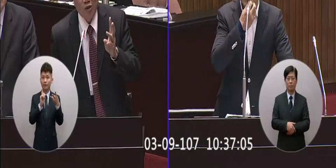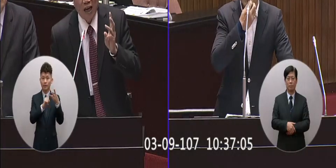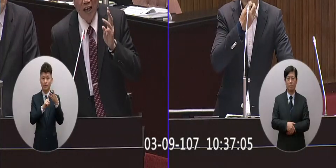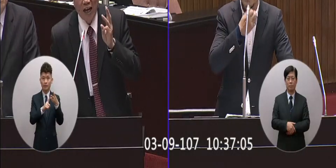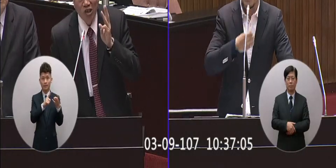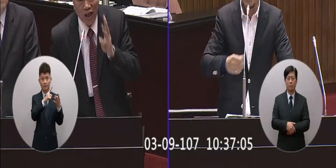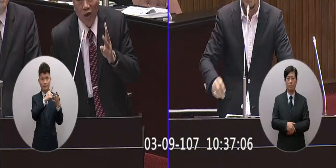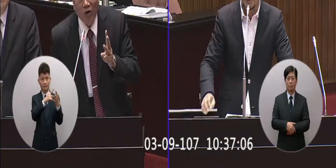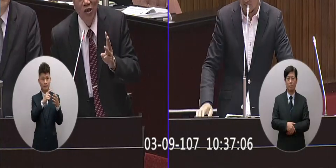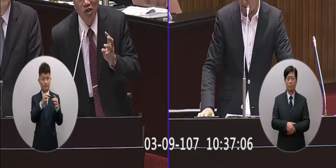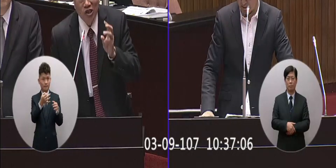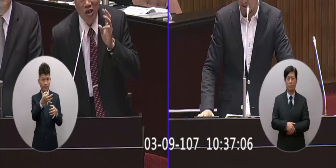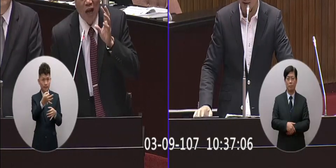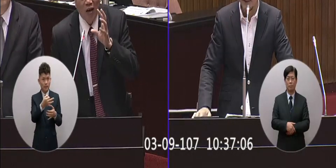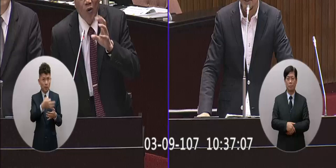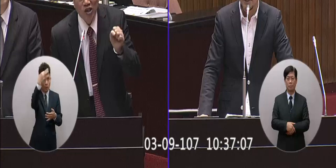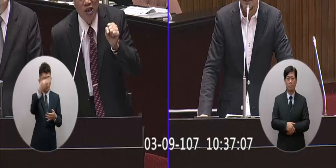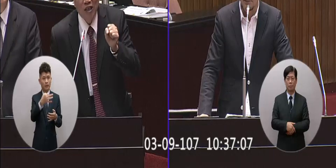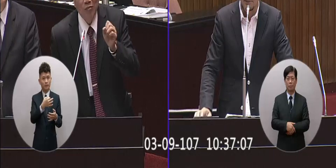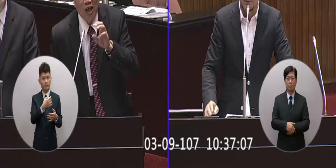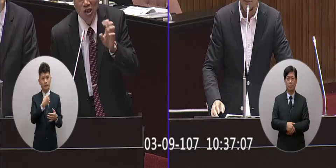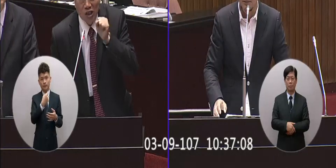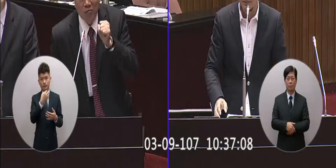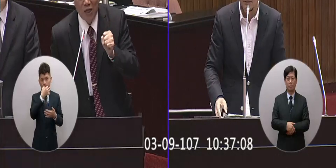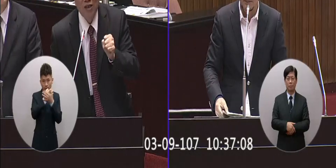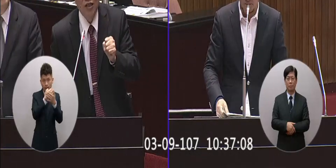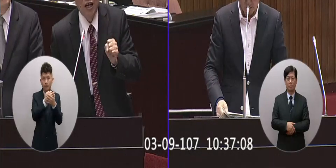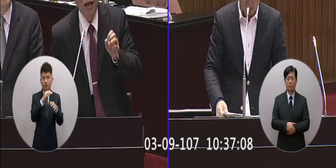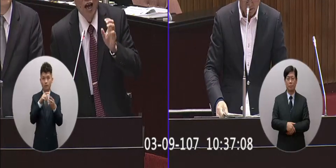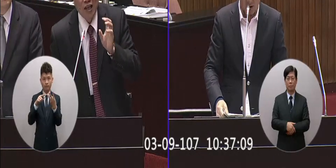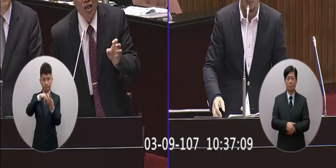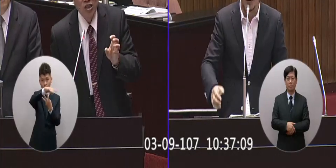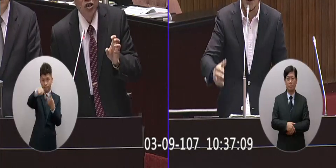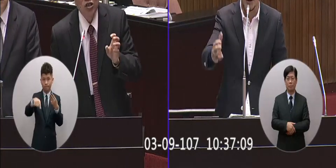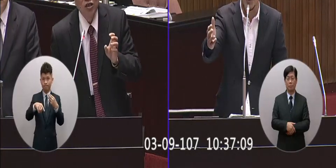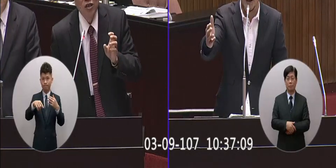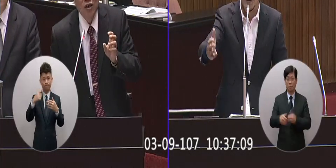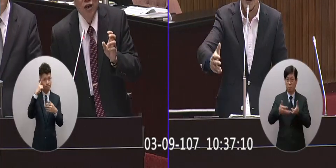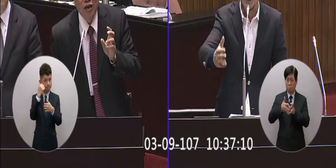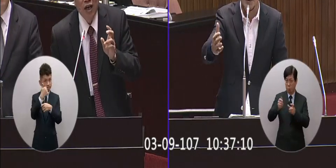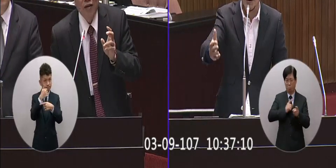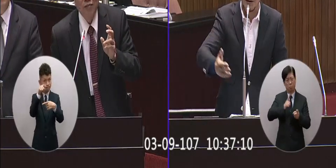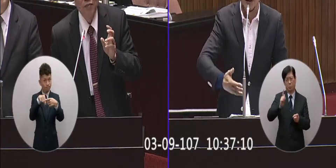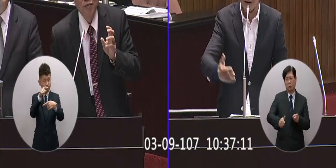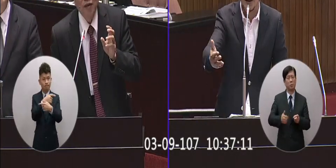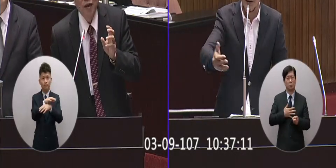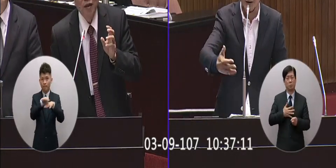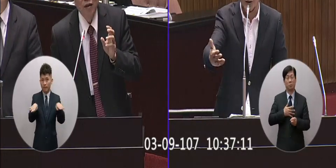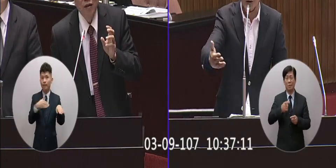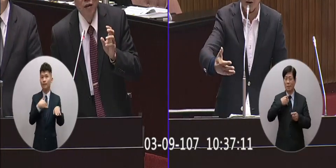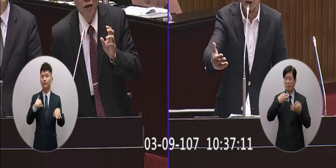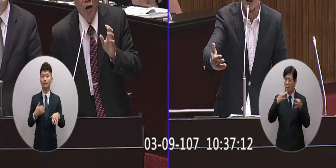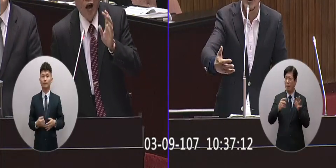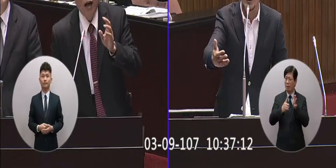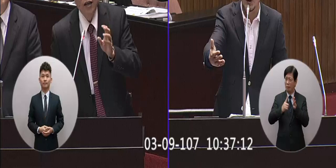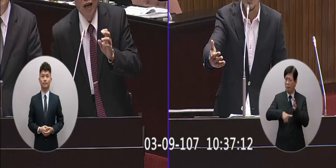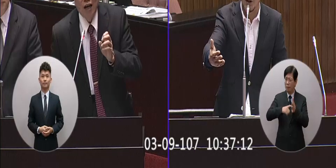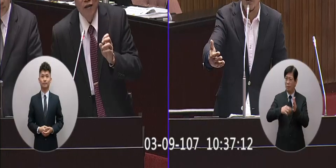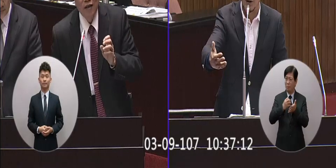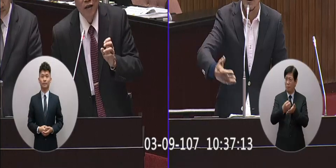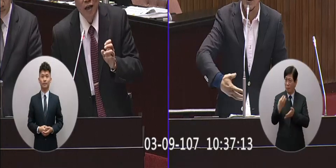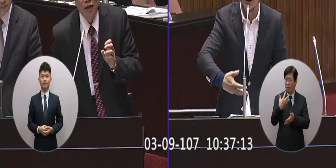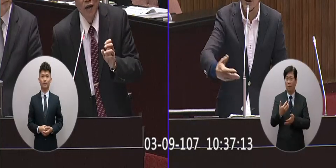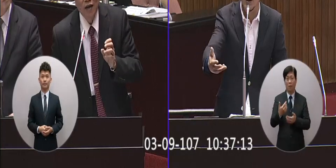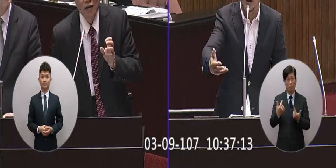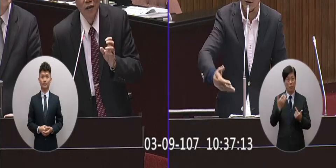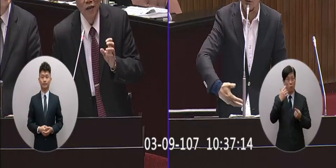质量，和大家来节约。这三个关节要安怎取得平衡点？ 在部长，这你做内行的，你即马是简单跟我讲